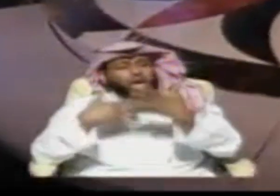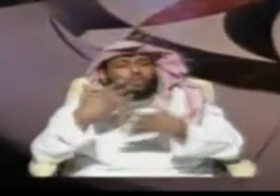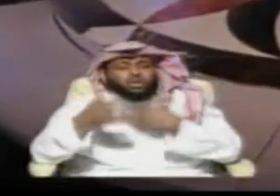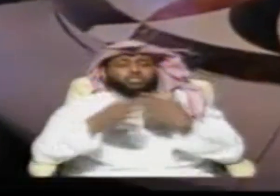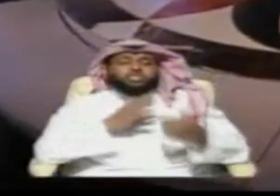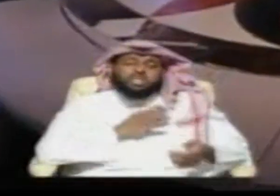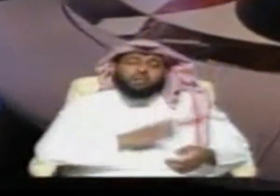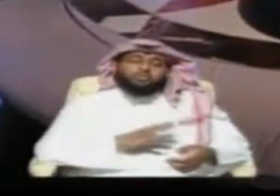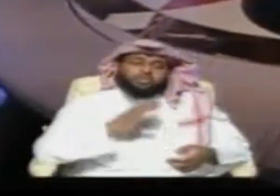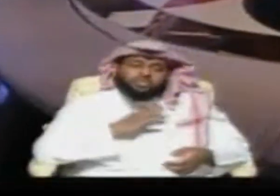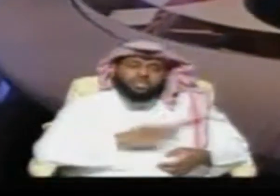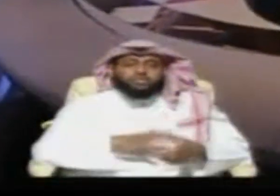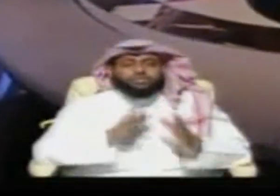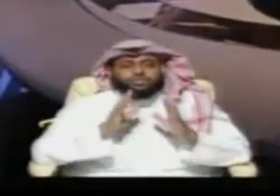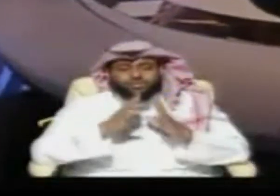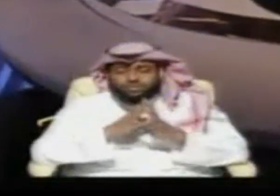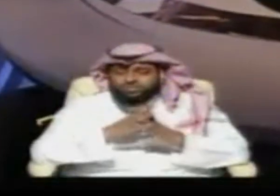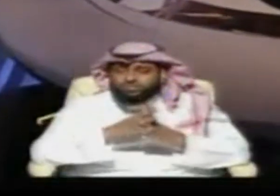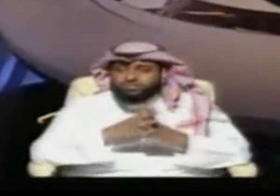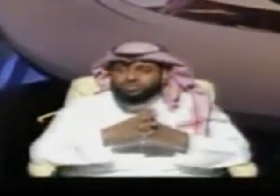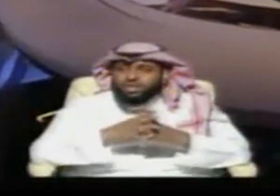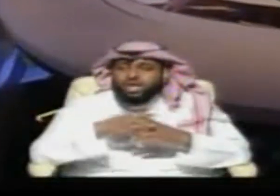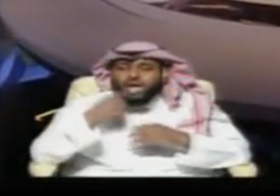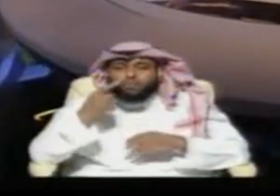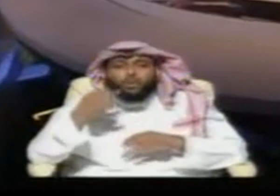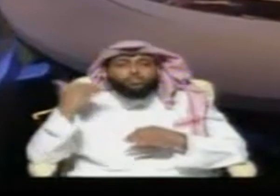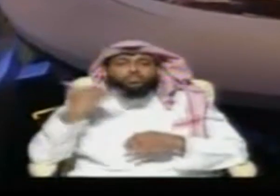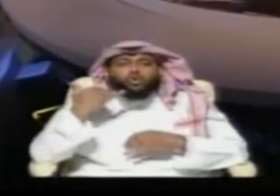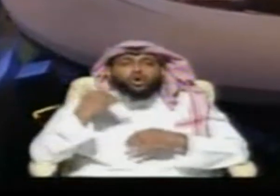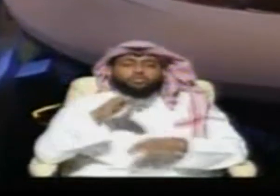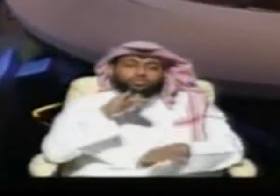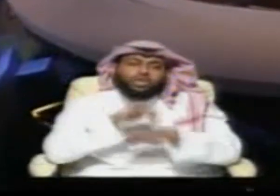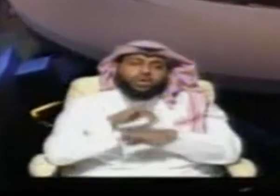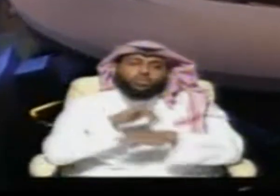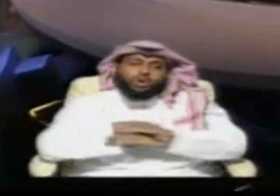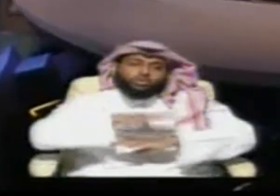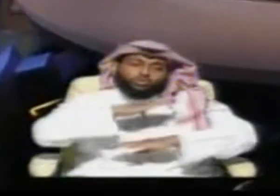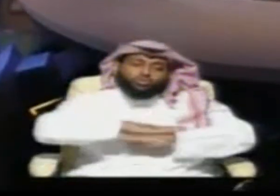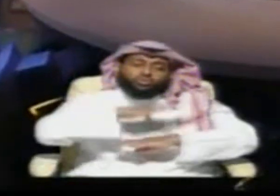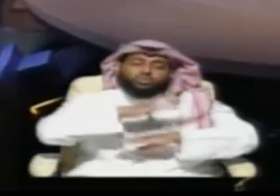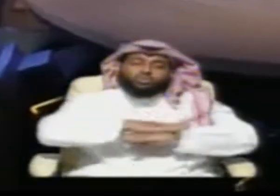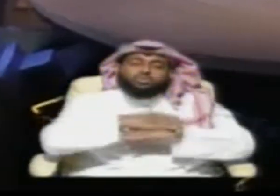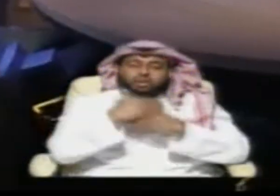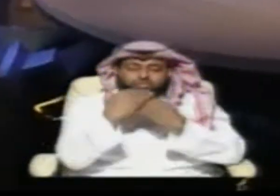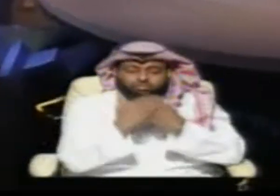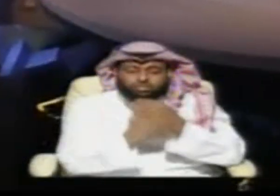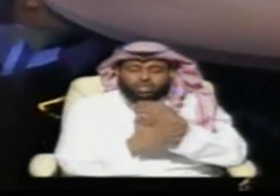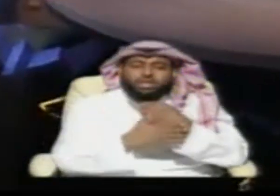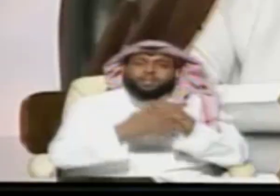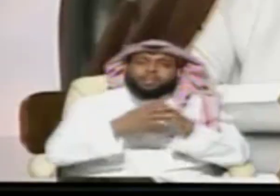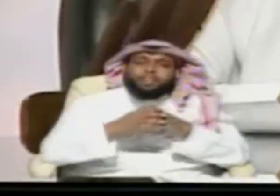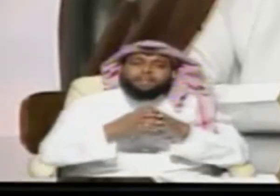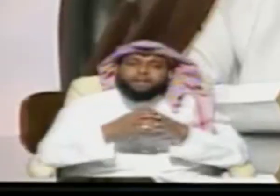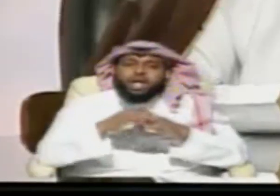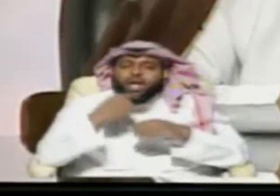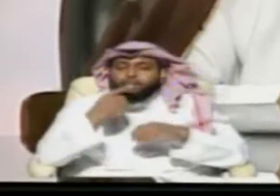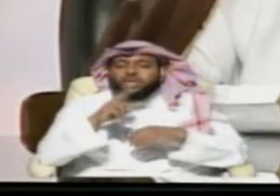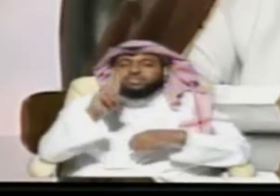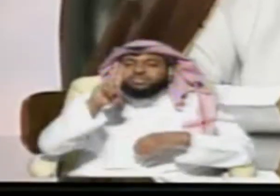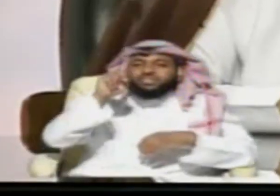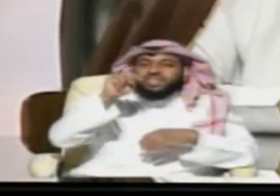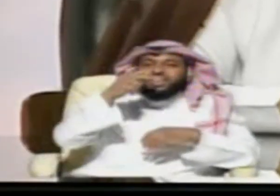عليها، فتأمر بالأسلوب الحسن الذي يحقق المطلوب بالترغيب والترهيب